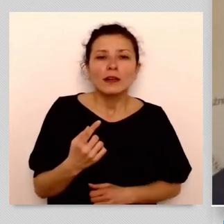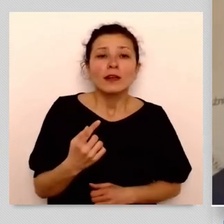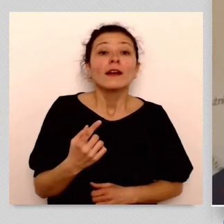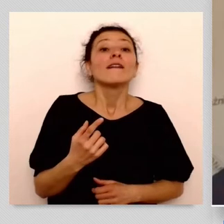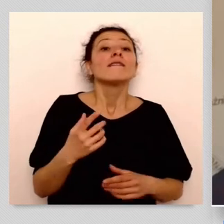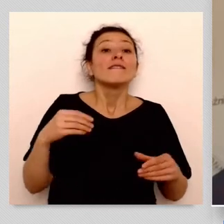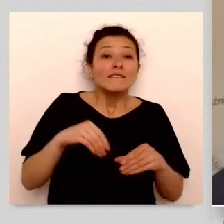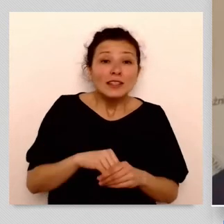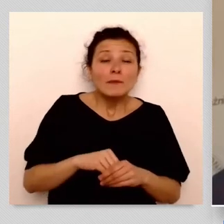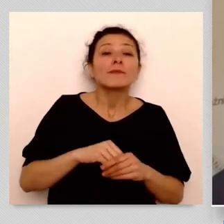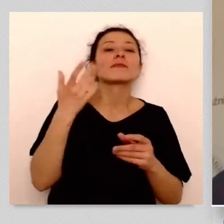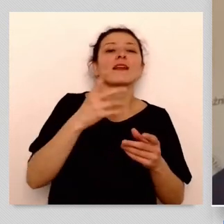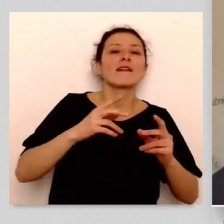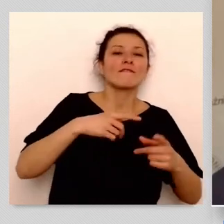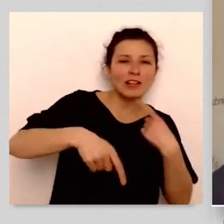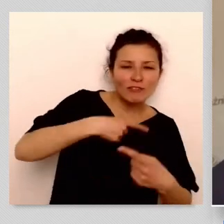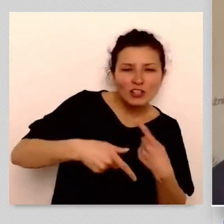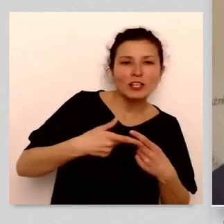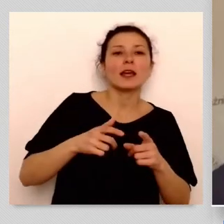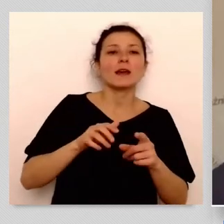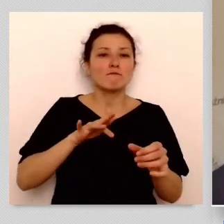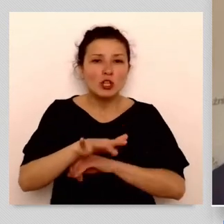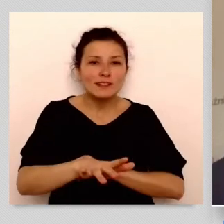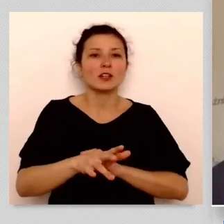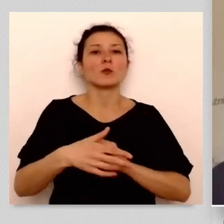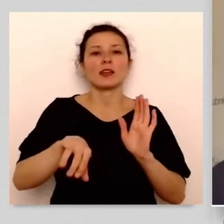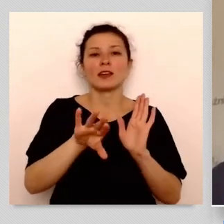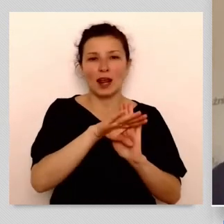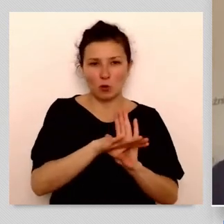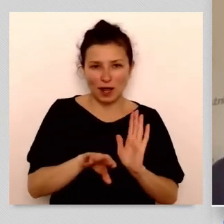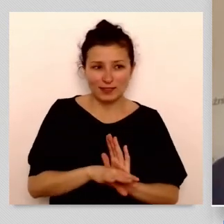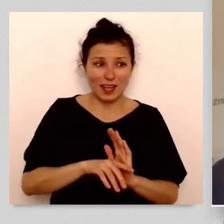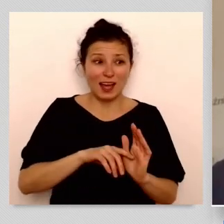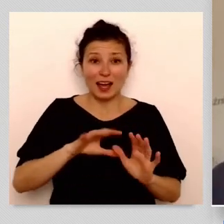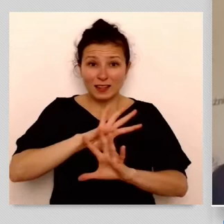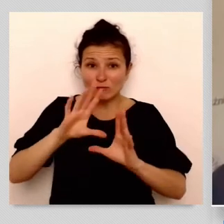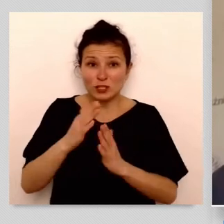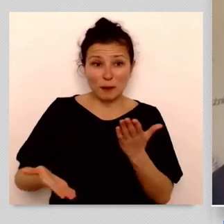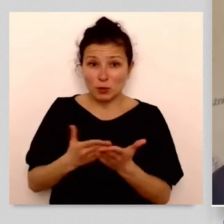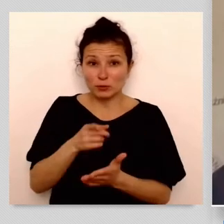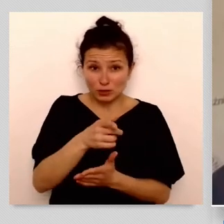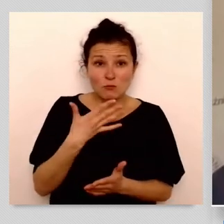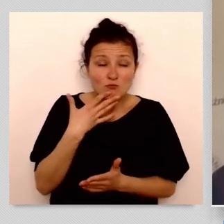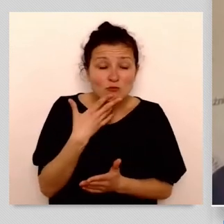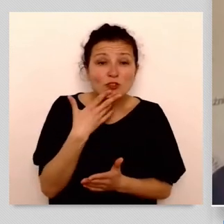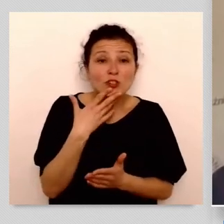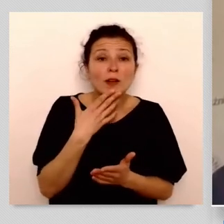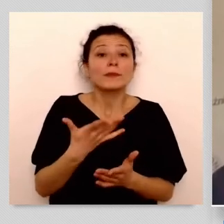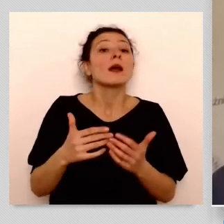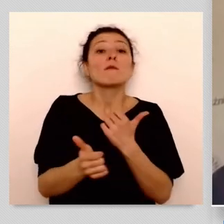wytwarzanie, przesył i regulacje. A te wszystkie propozycje, o których pan mówi, one powodują, że to jest rozproszony